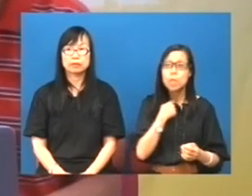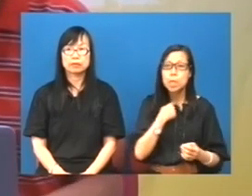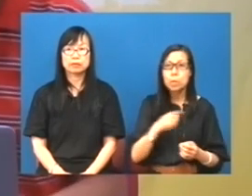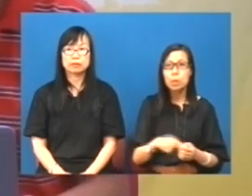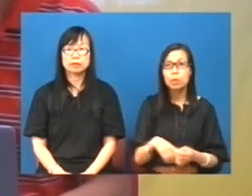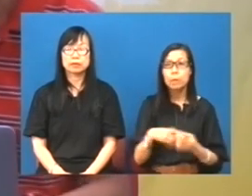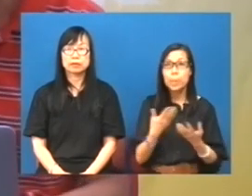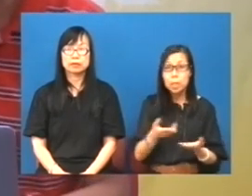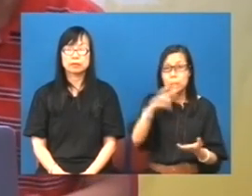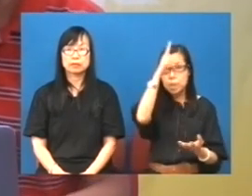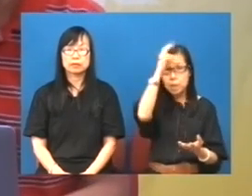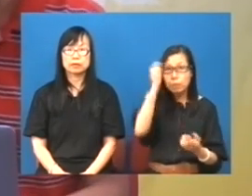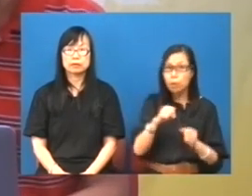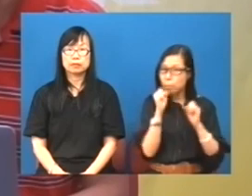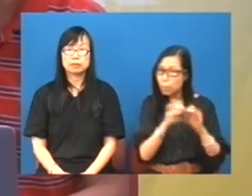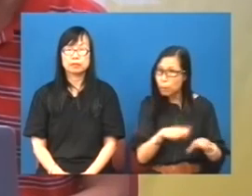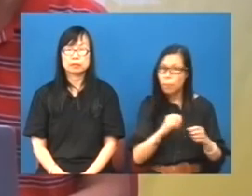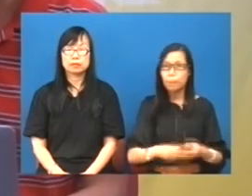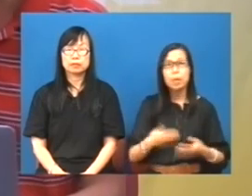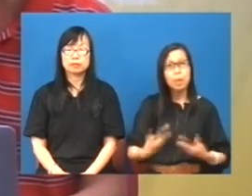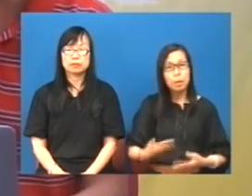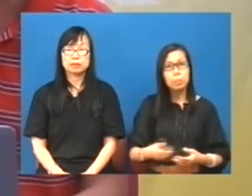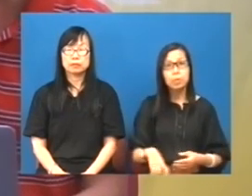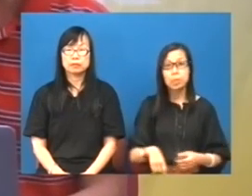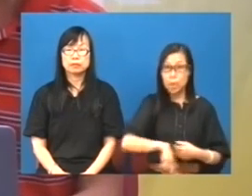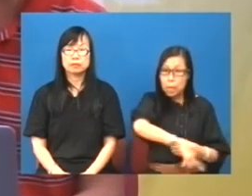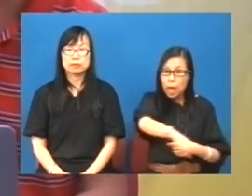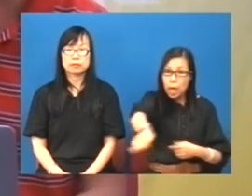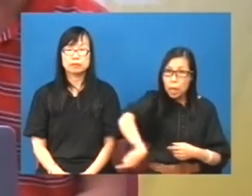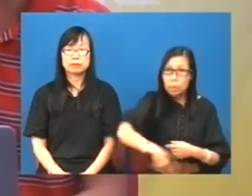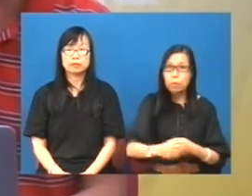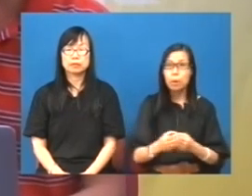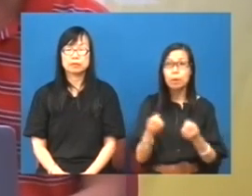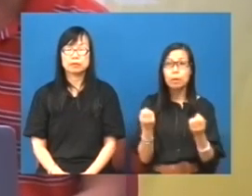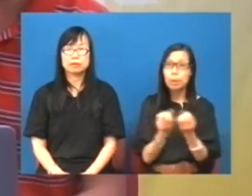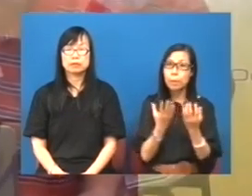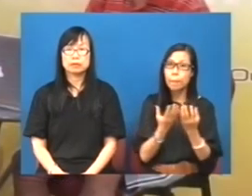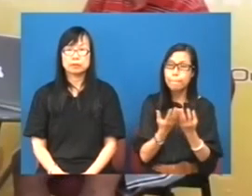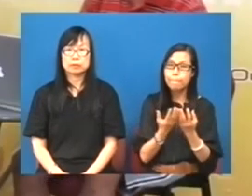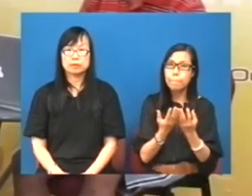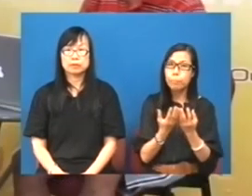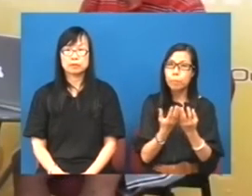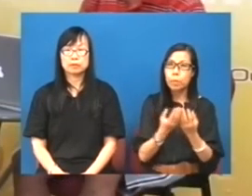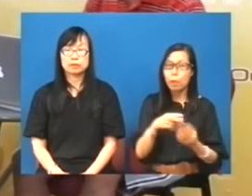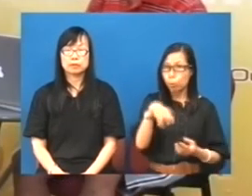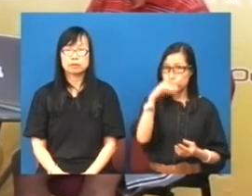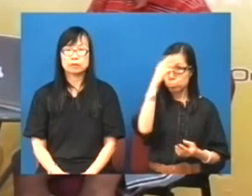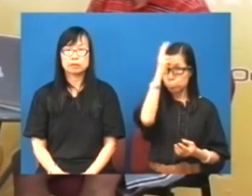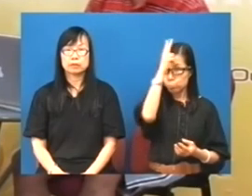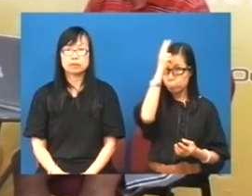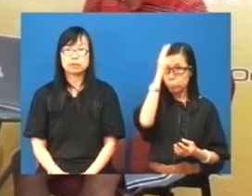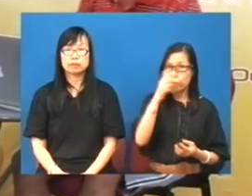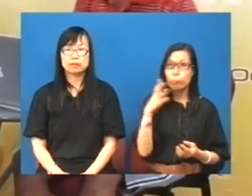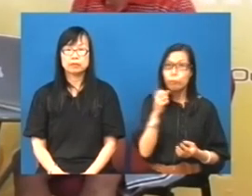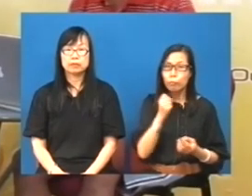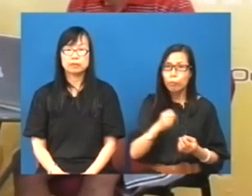忽視所以我想這次大頭牆這件事一方面好像很多政府的手紋一樣最終